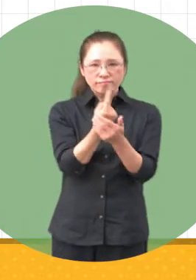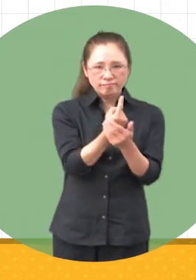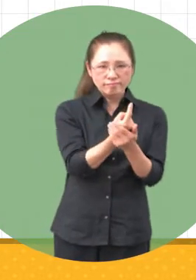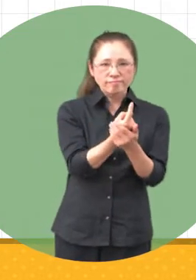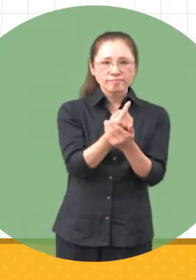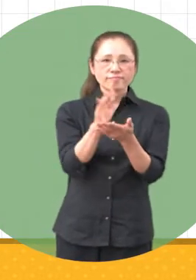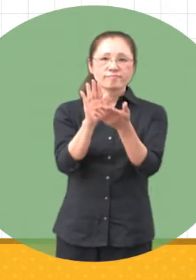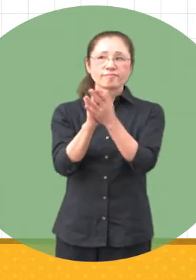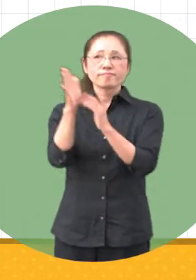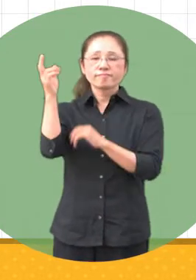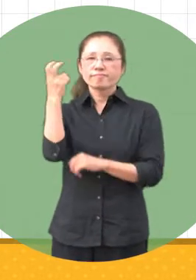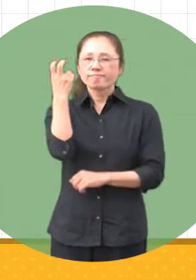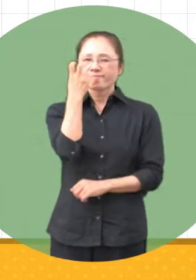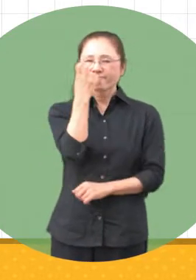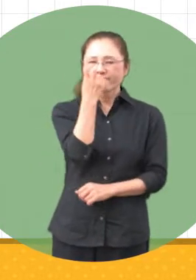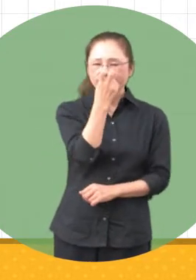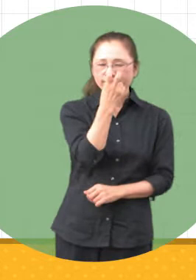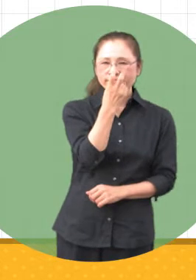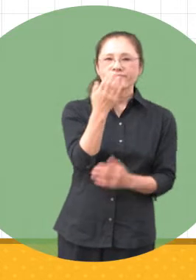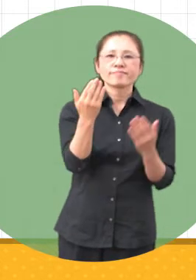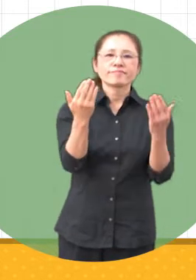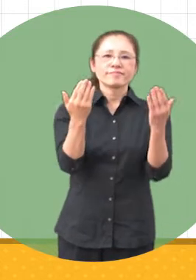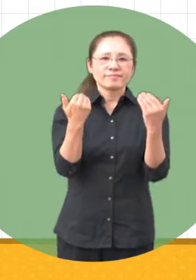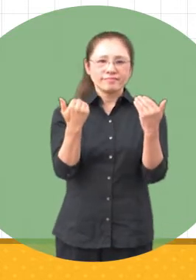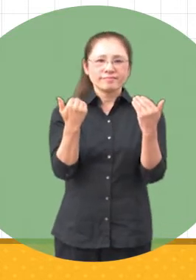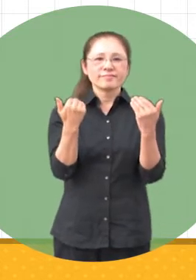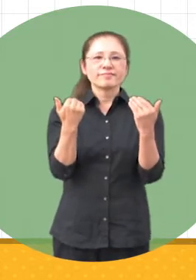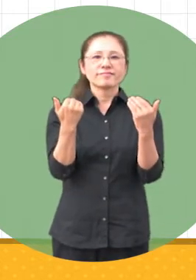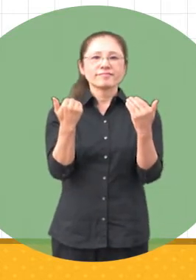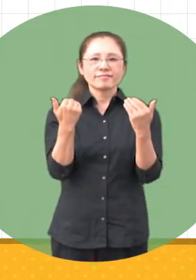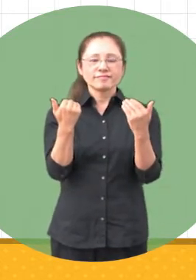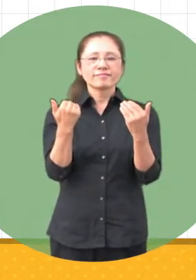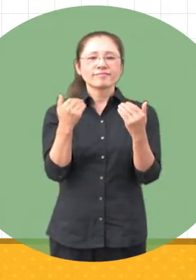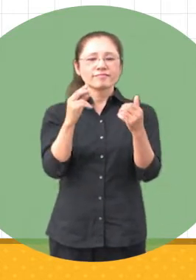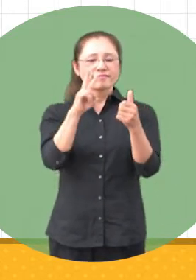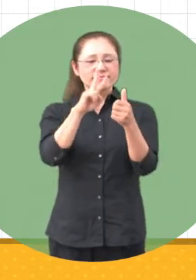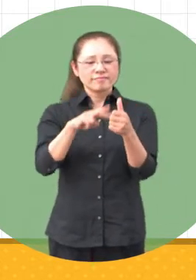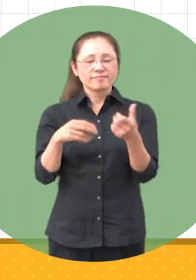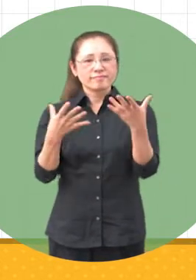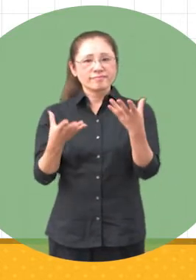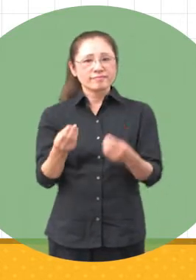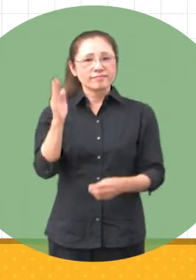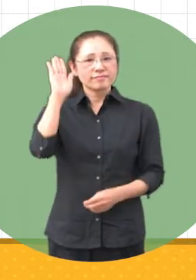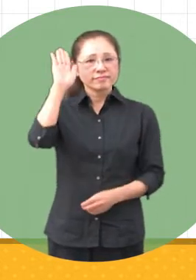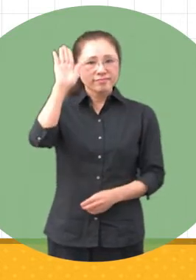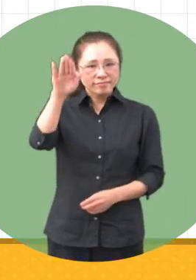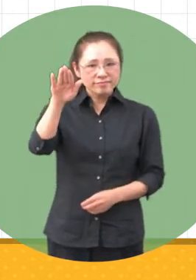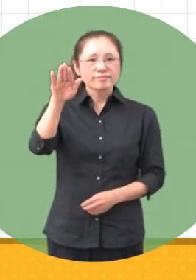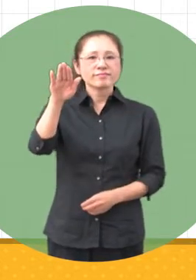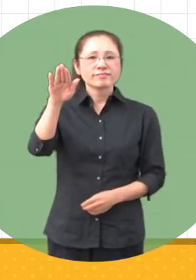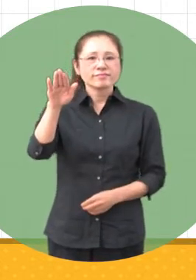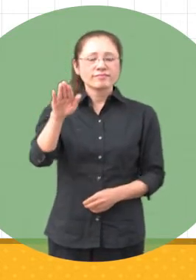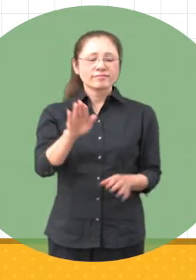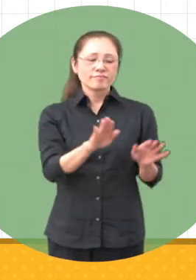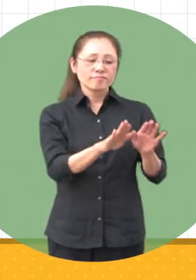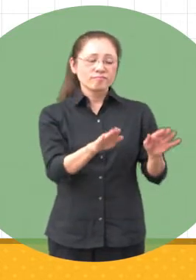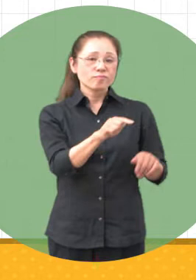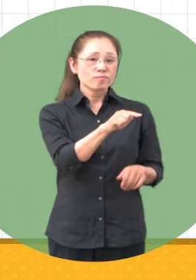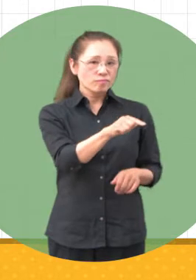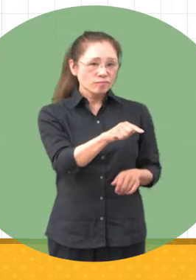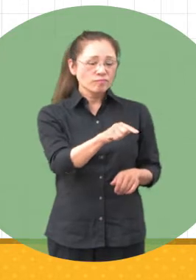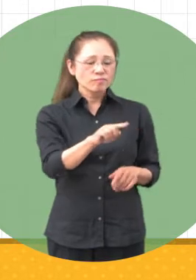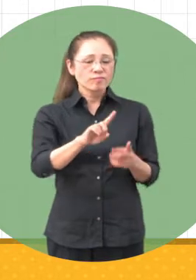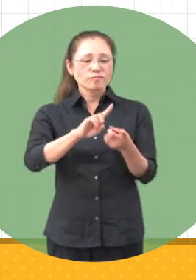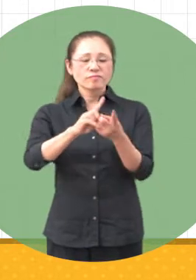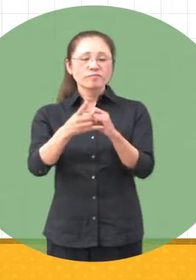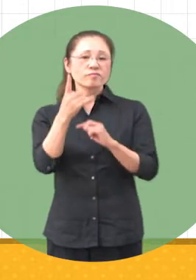県の審議会による審査が必要です。そして里親として認定されると家庭的な養